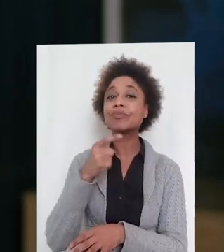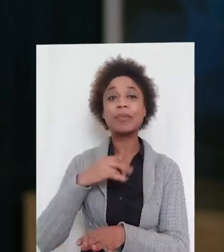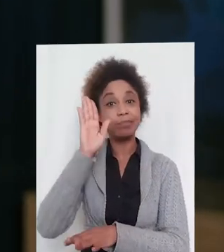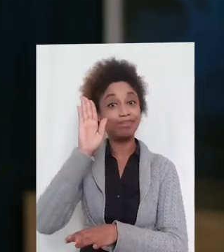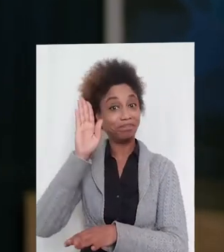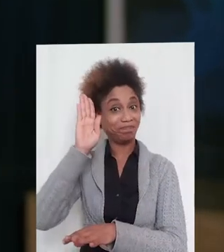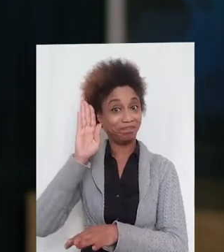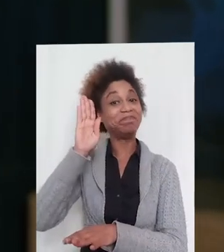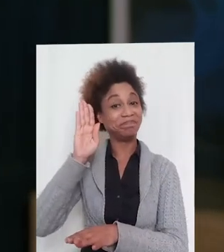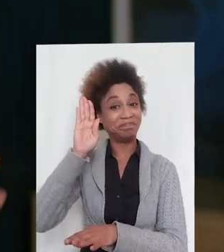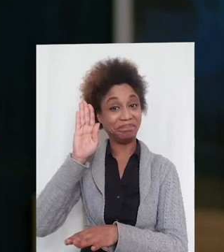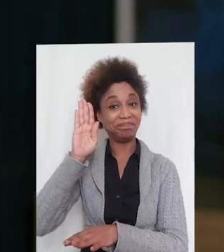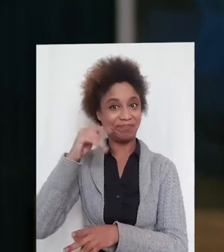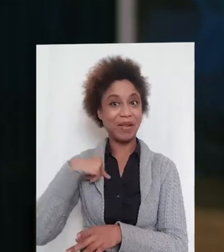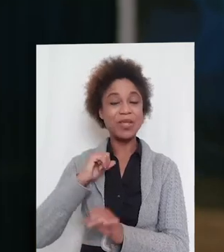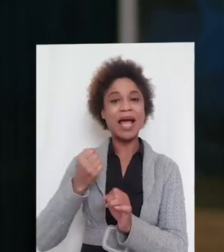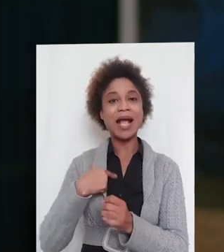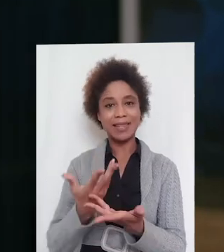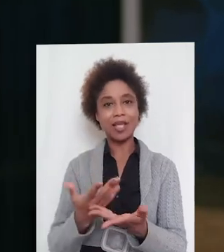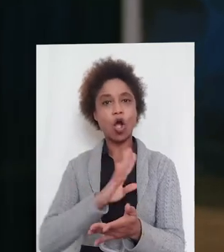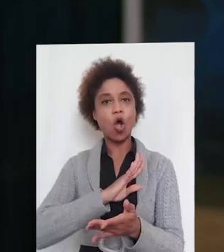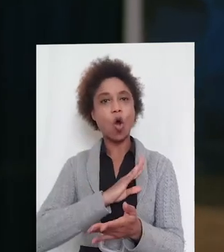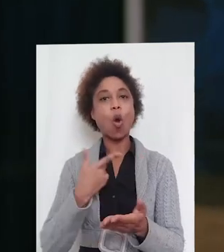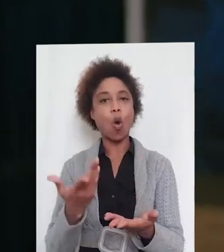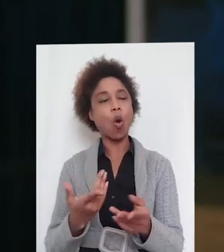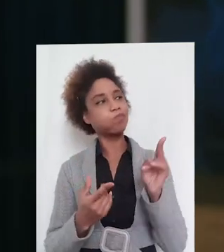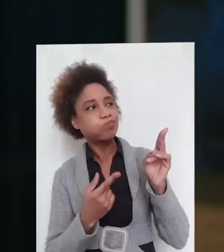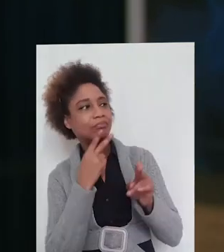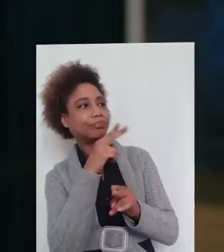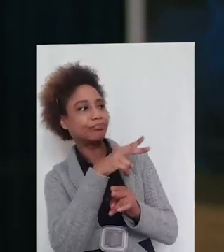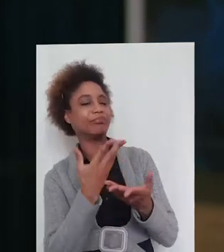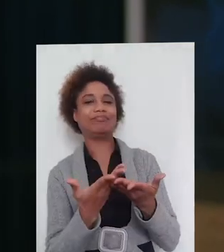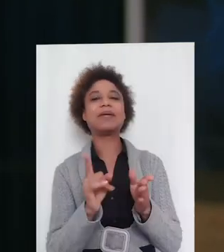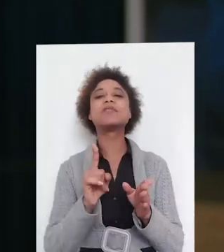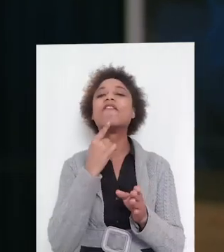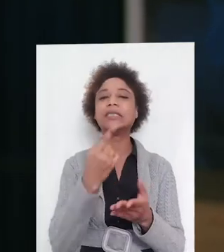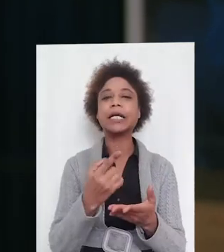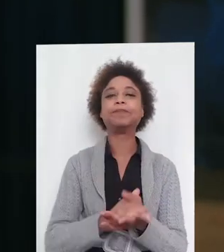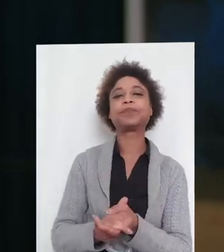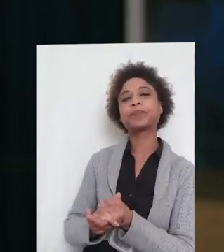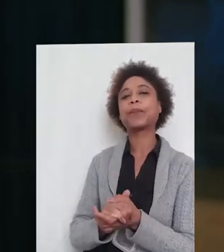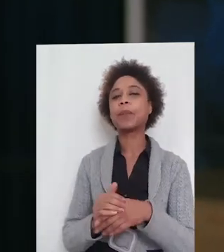je hand opsteekt. Want dan kan ik ook inderdaad degene het woord geven die daar wat graag over wil zeggen.